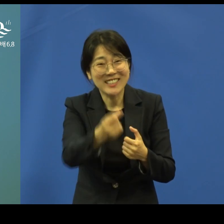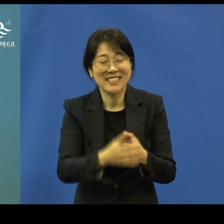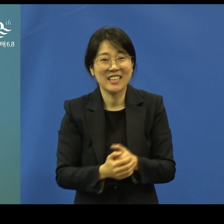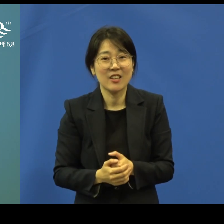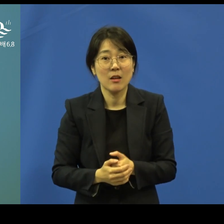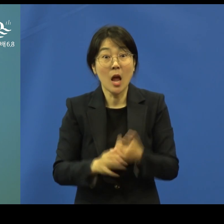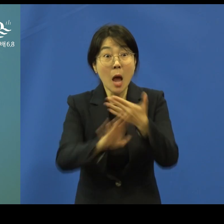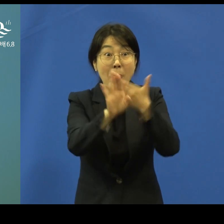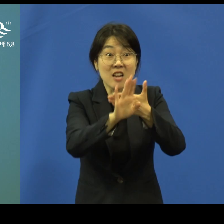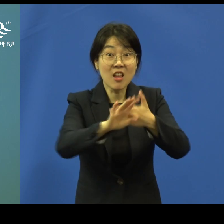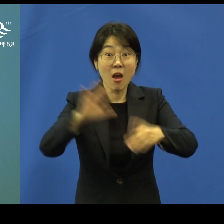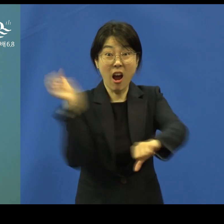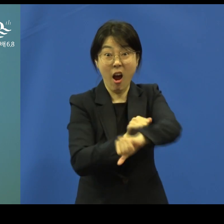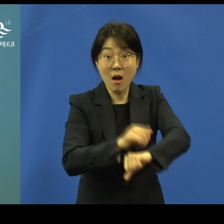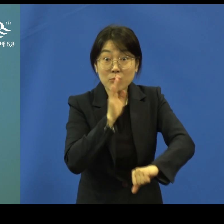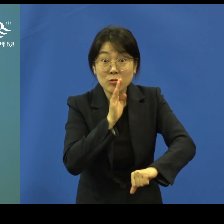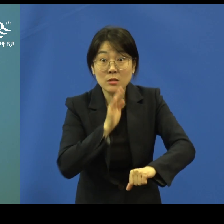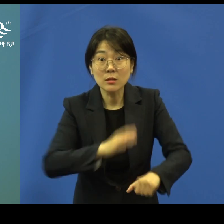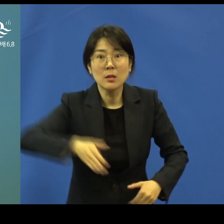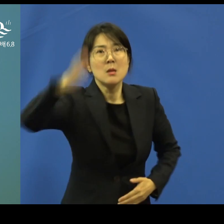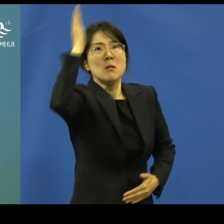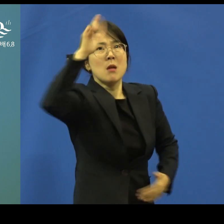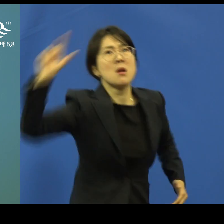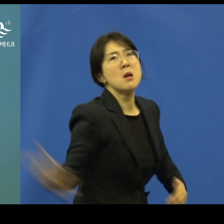게 그들의 열심은 대단한 거예요.